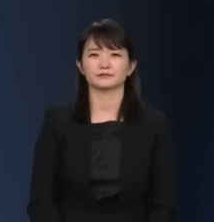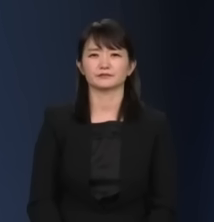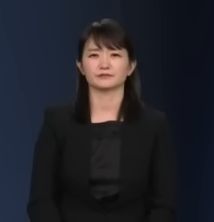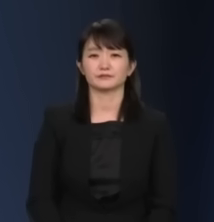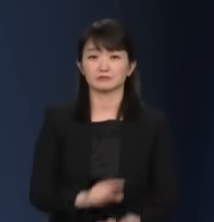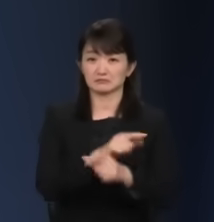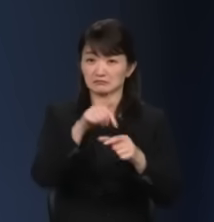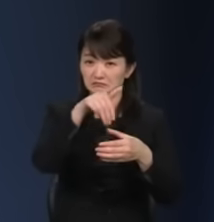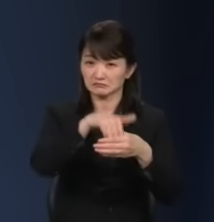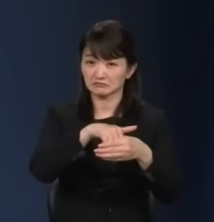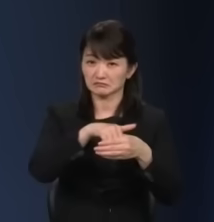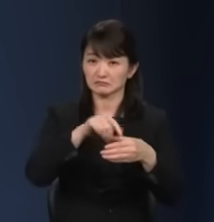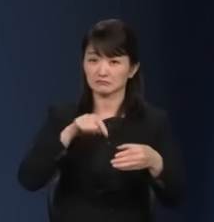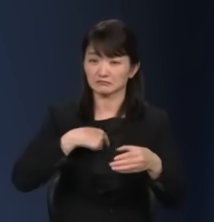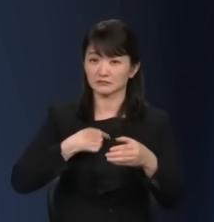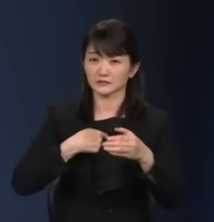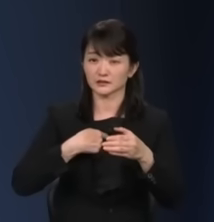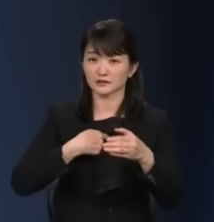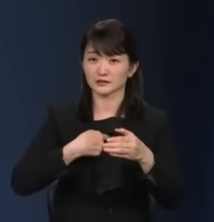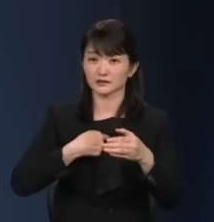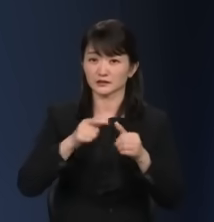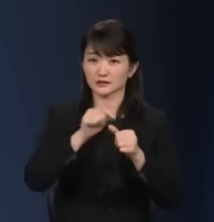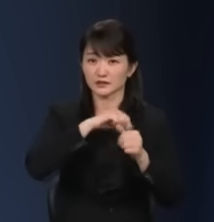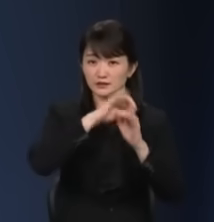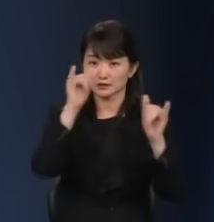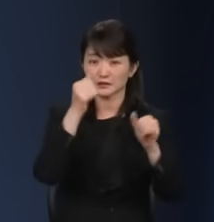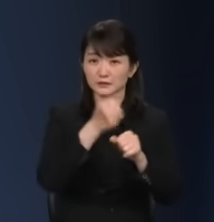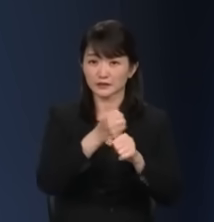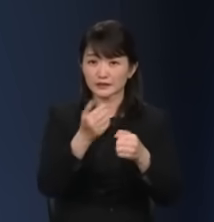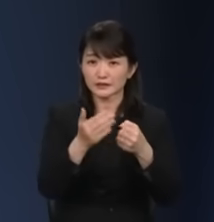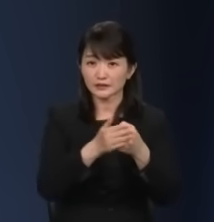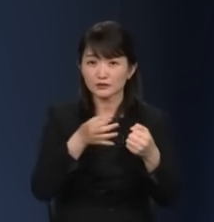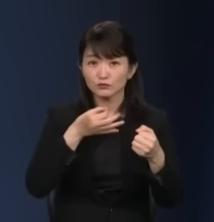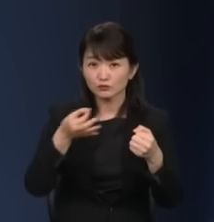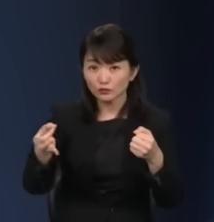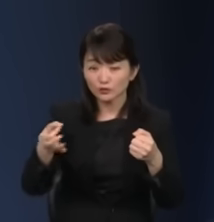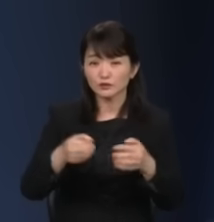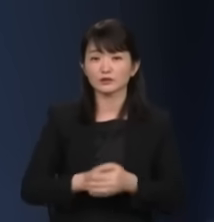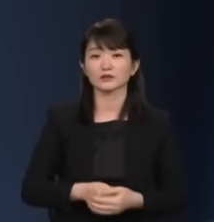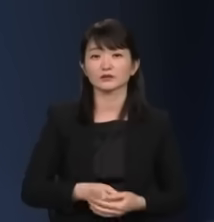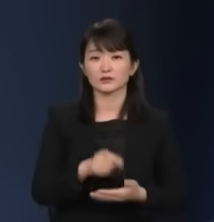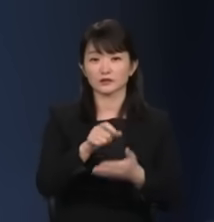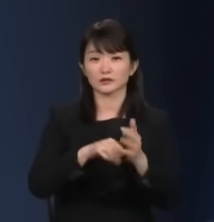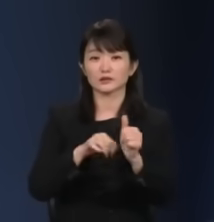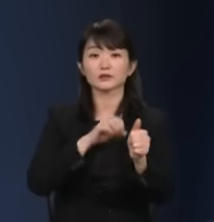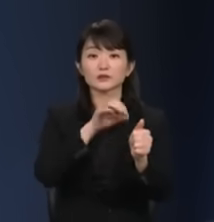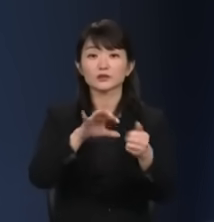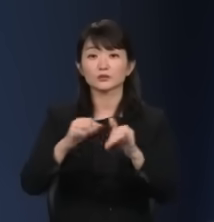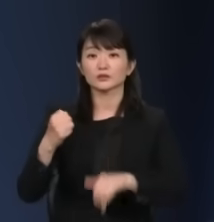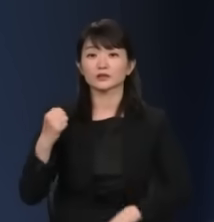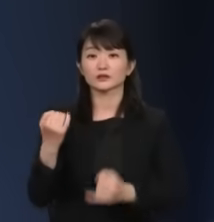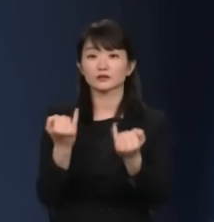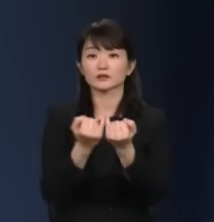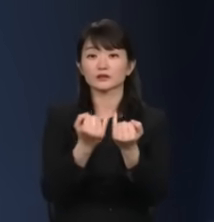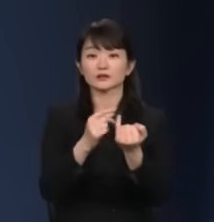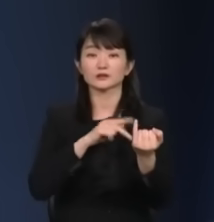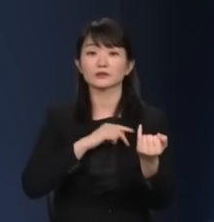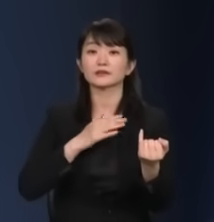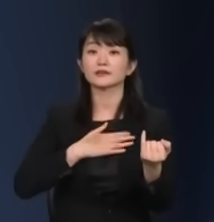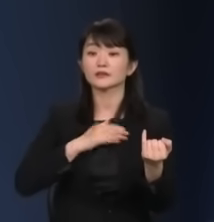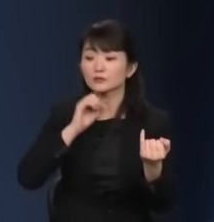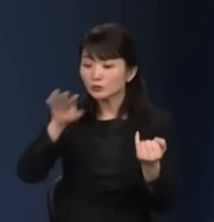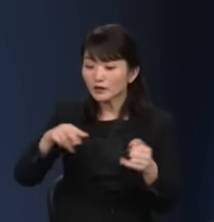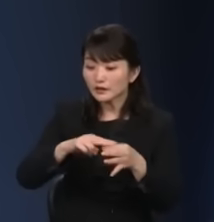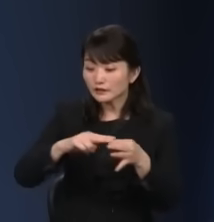여러 선거에서 자신이 당선자를 만들어서 이런 호칭도 받았다는 건데요. 저희 취재진에게도 국민의힘 여성 의원들이 날더러